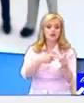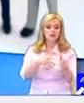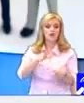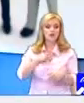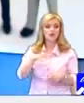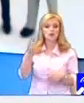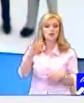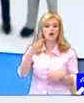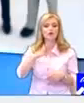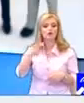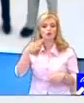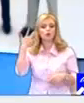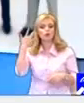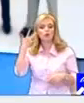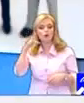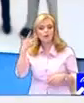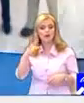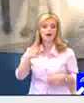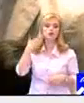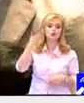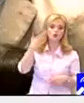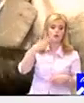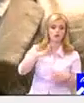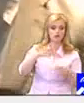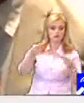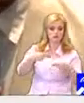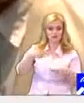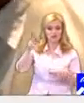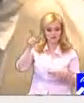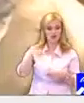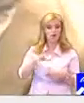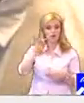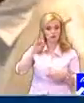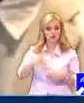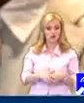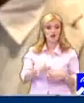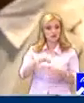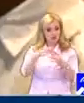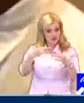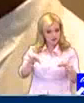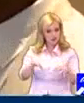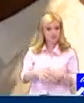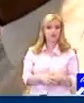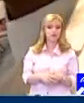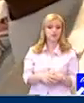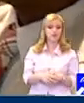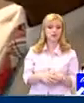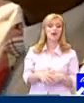în Belgia între un român și un american. Curtea precizează că, deși statele membre sunt libere să autorizeze sau să